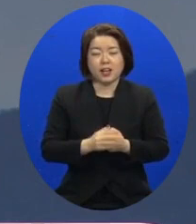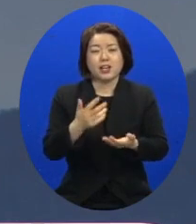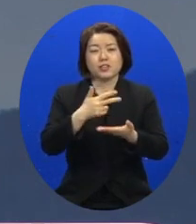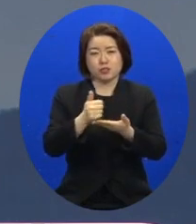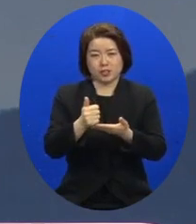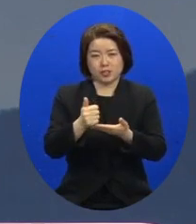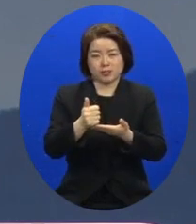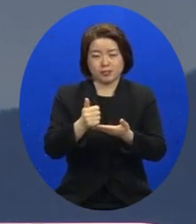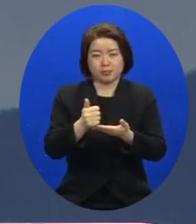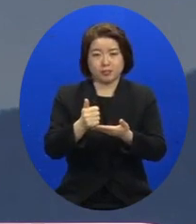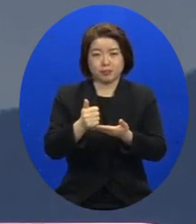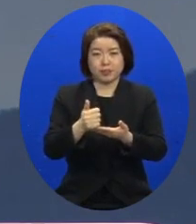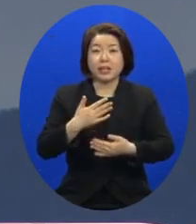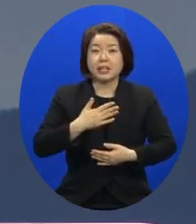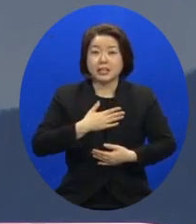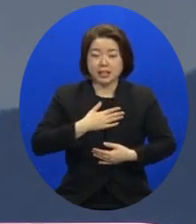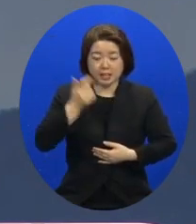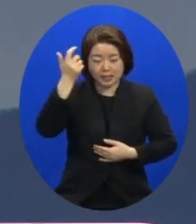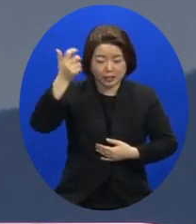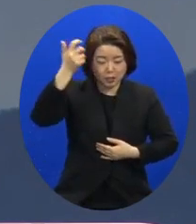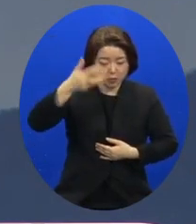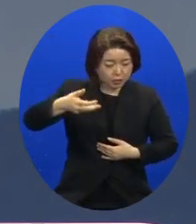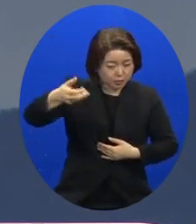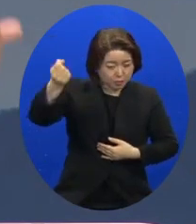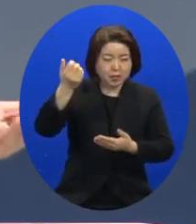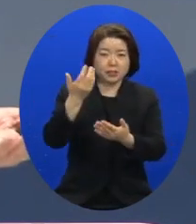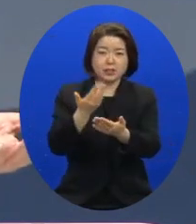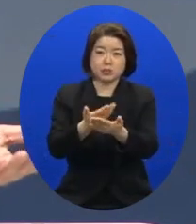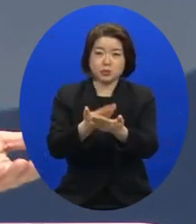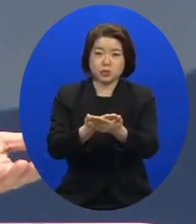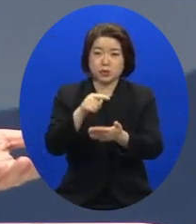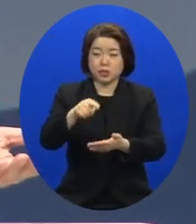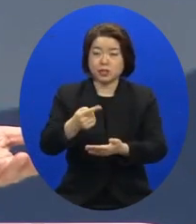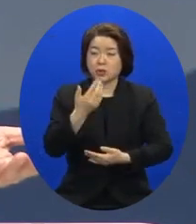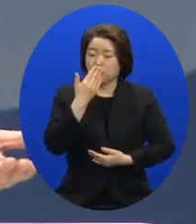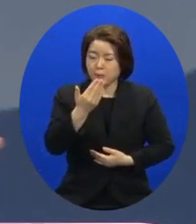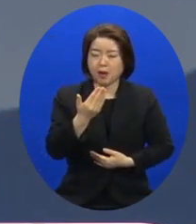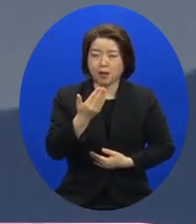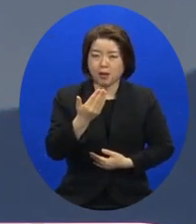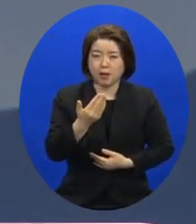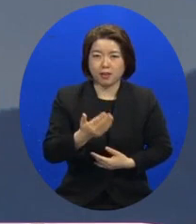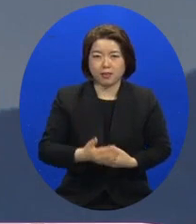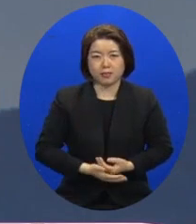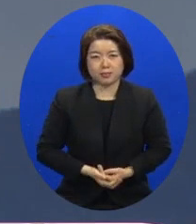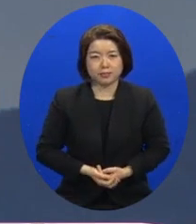주님, 이제 저의 영혼을 받아주세요. 그렇게 할 수 있는 것입니다.